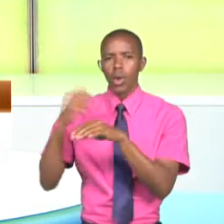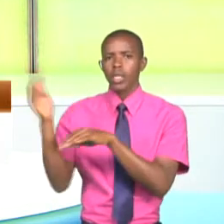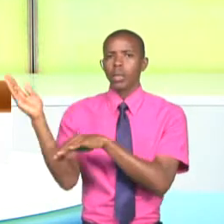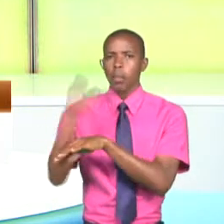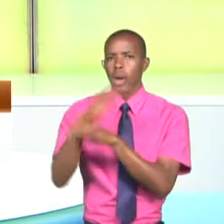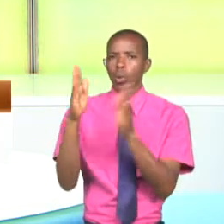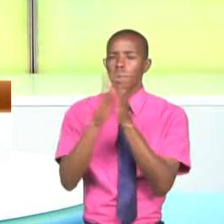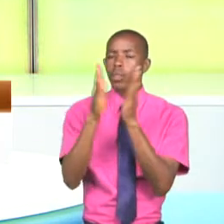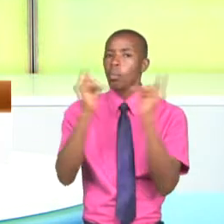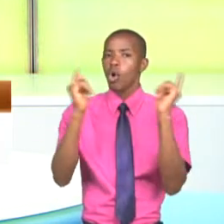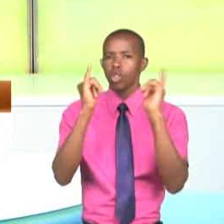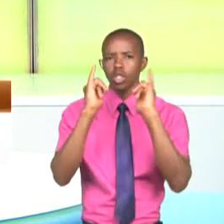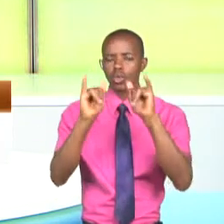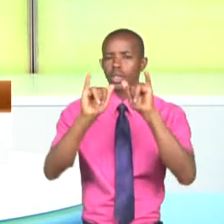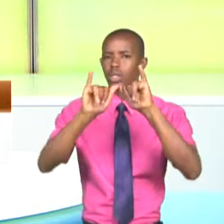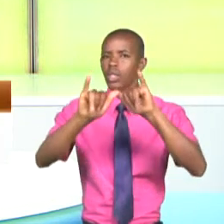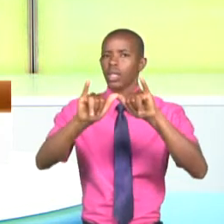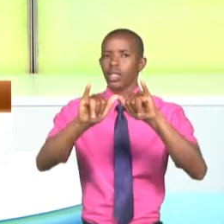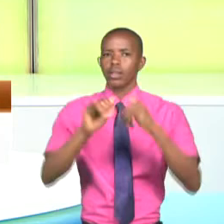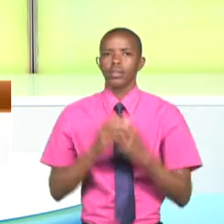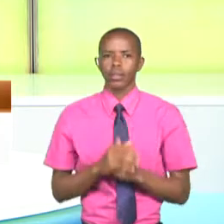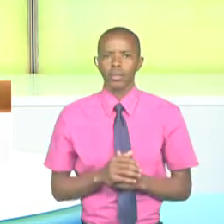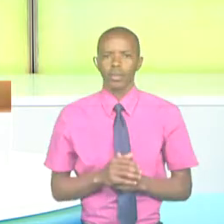taarifa zaidi. Usiende mbali.